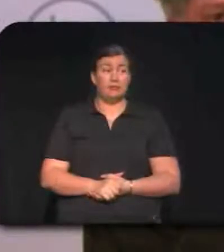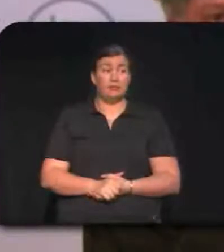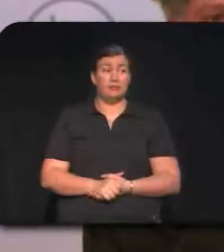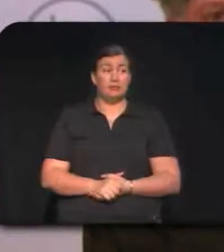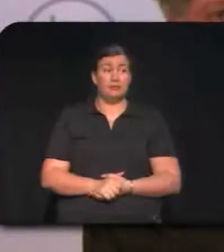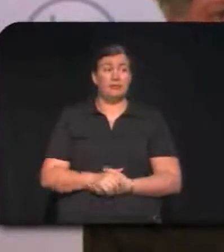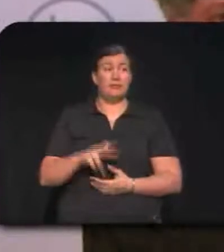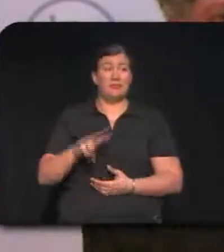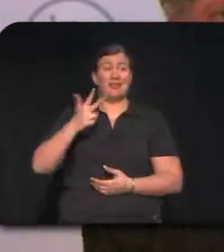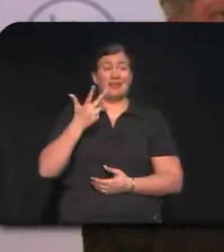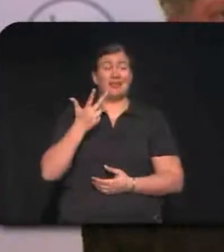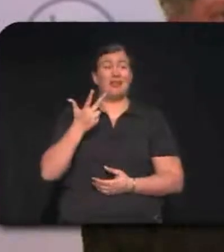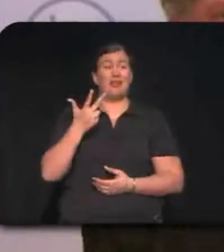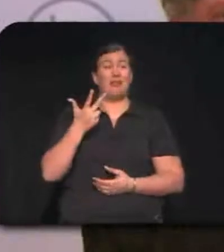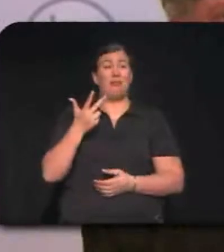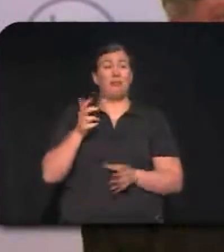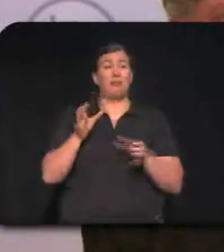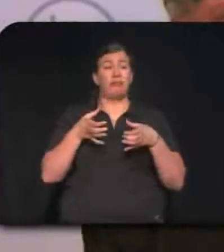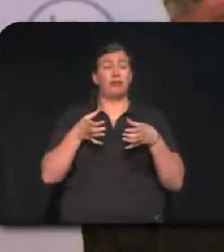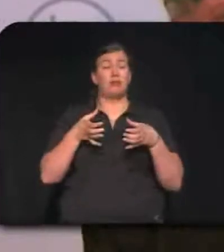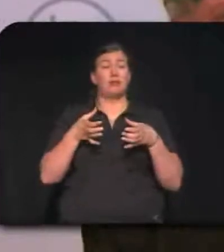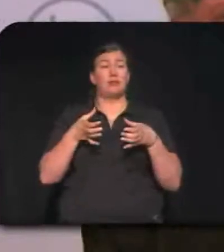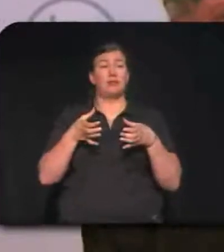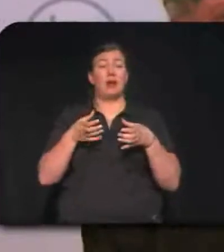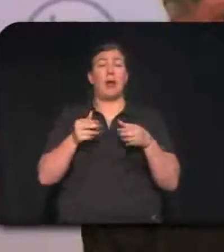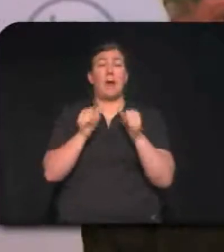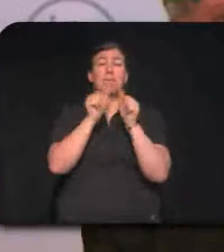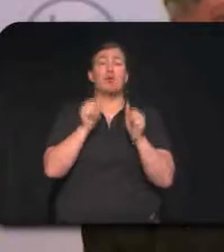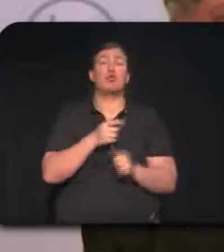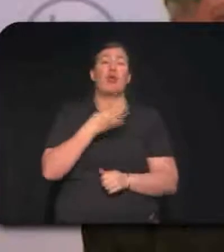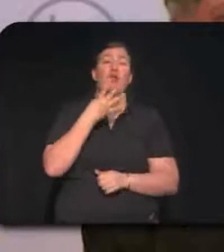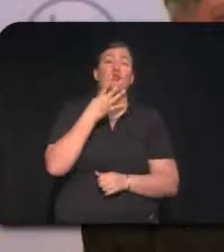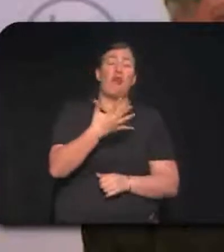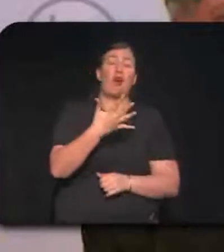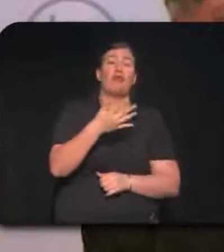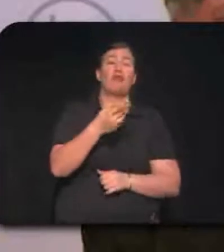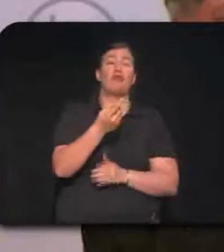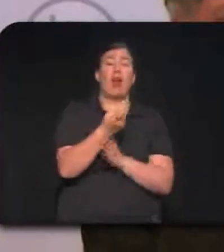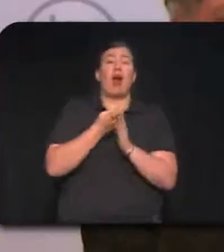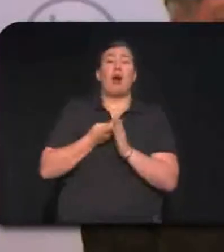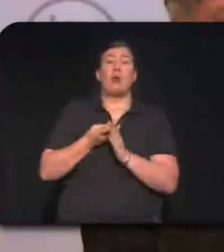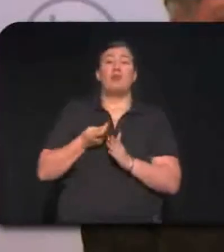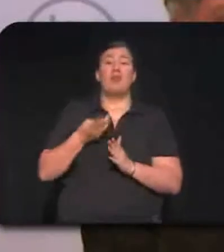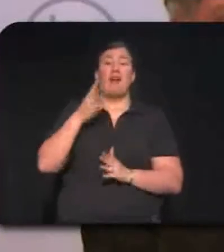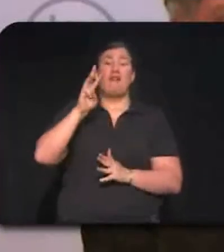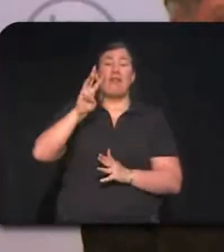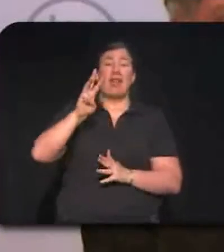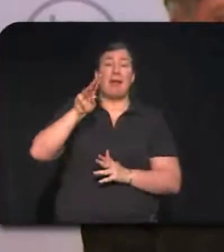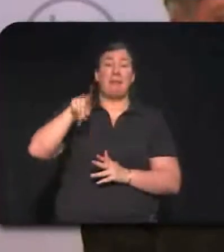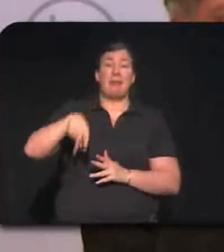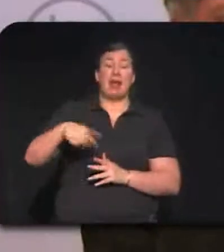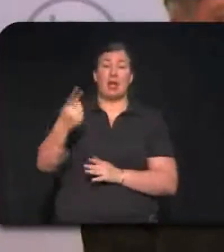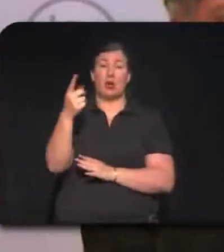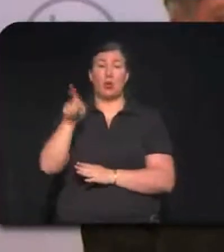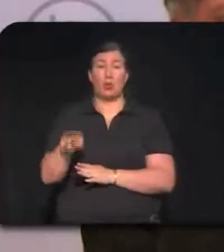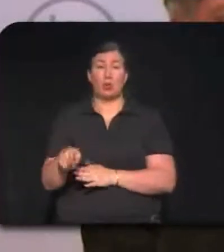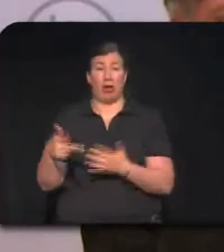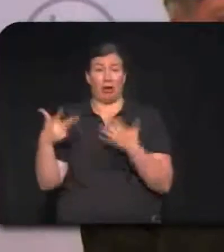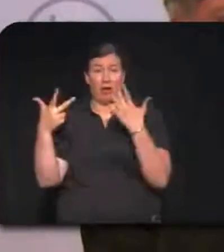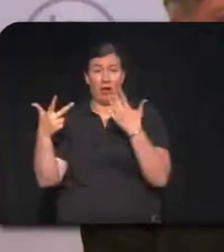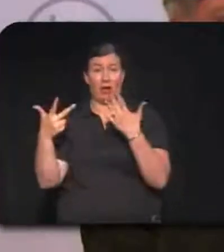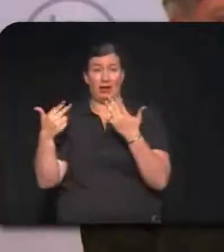dann kommen wir zum dritten wie Modul fünf aus WP 108 und pa444 jetzt